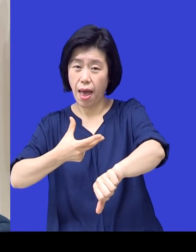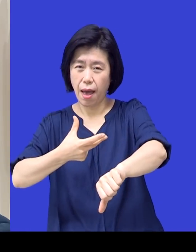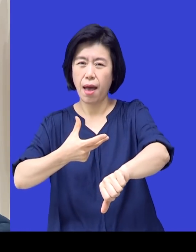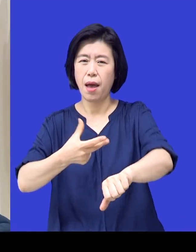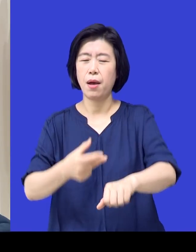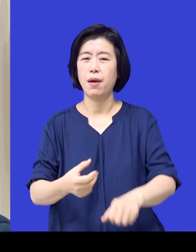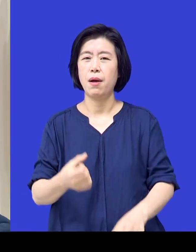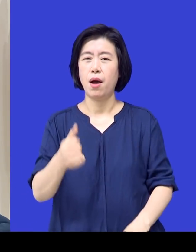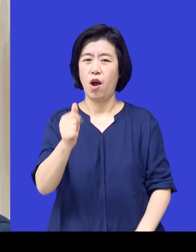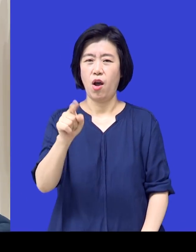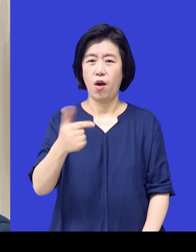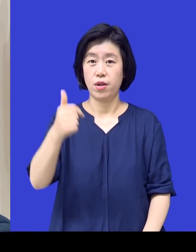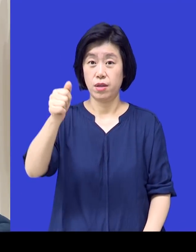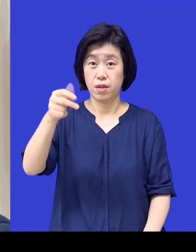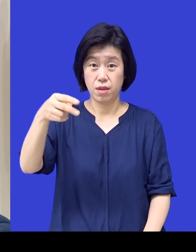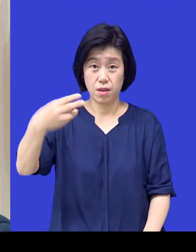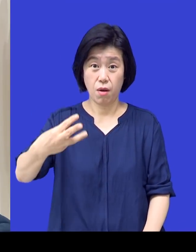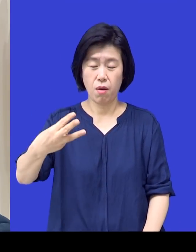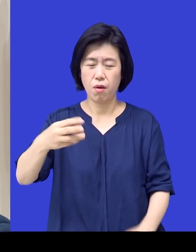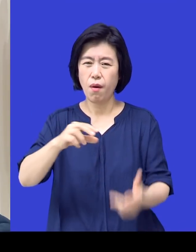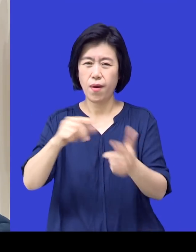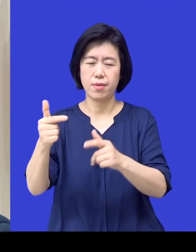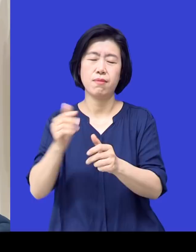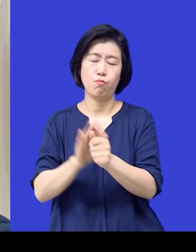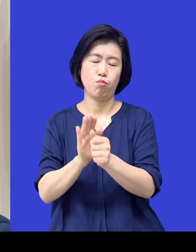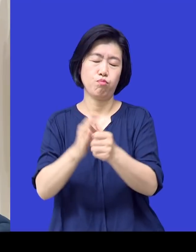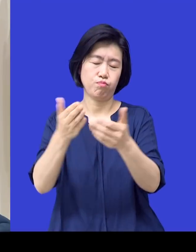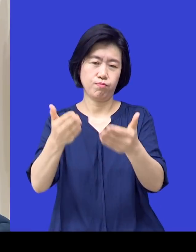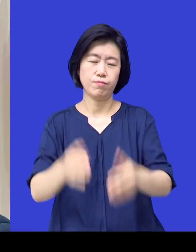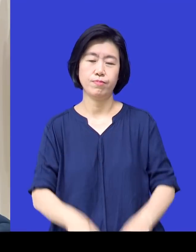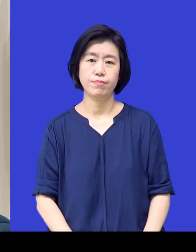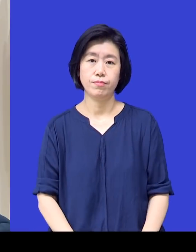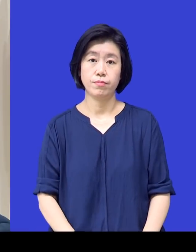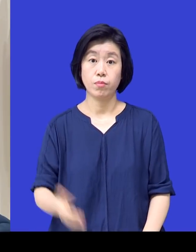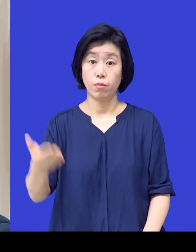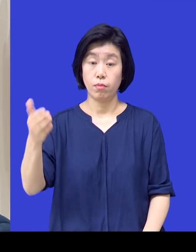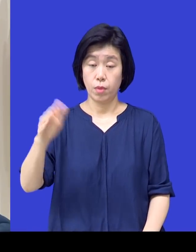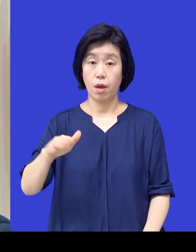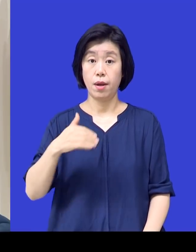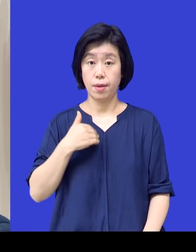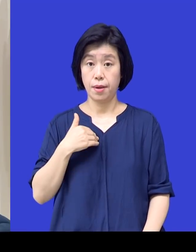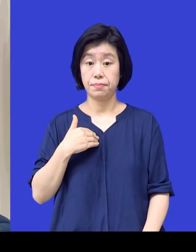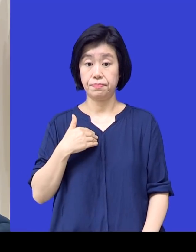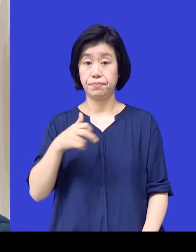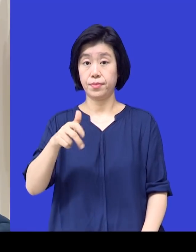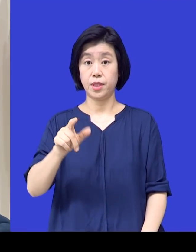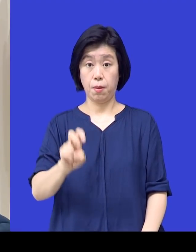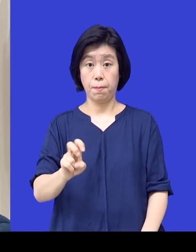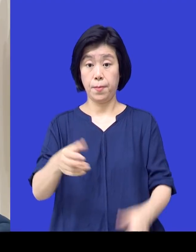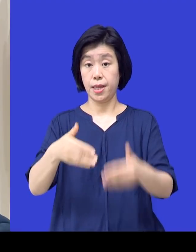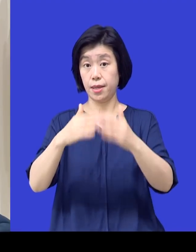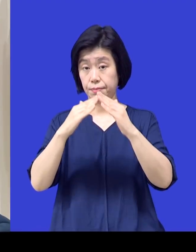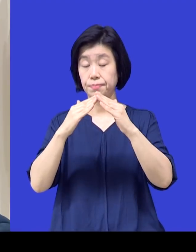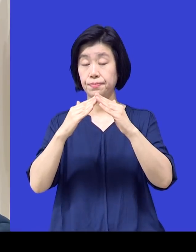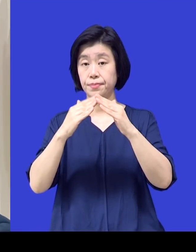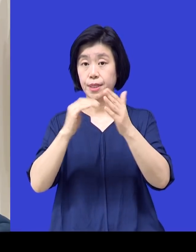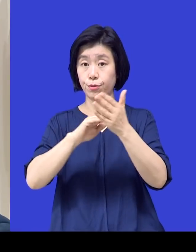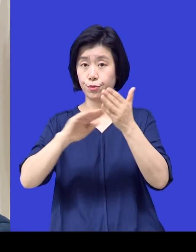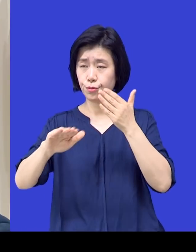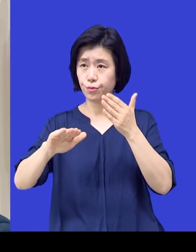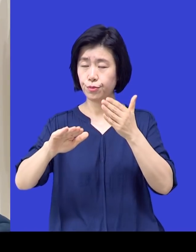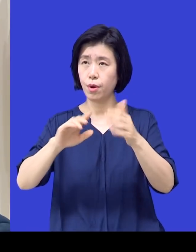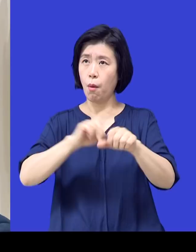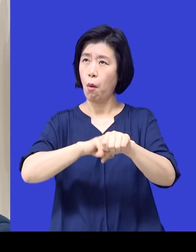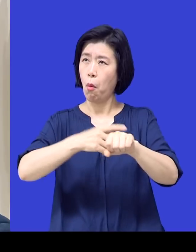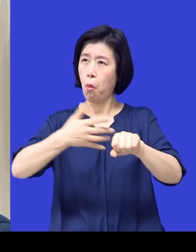수백 명하고 같이 골수 등록을 했어요. 근데 한참 후에 제가 컴패션을 시작하는데 한 몇 년